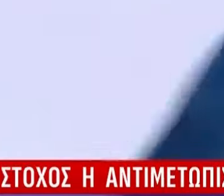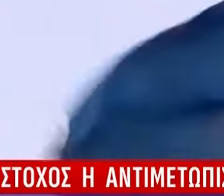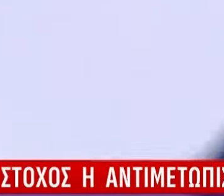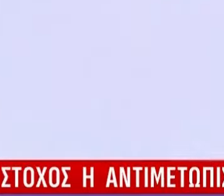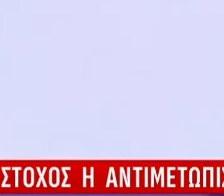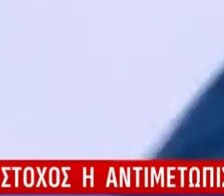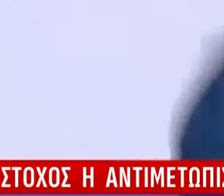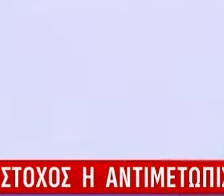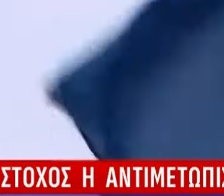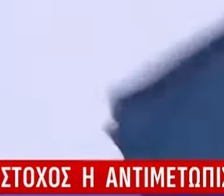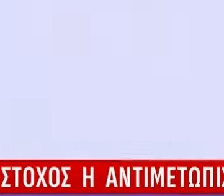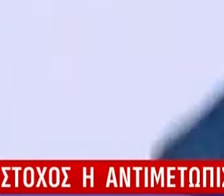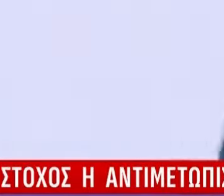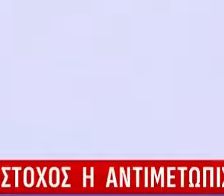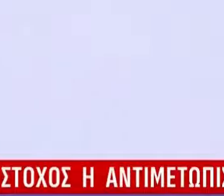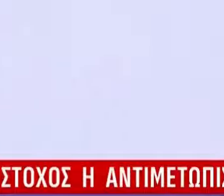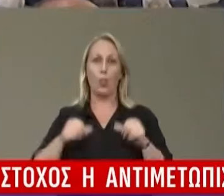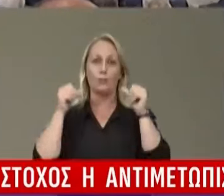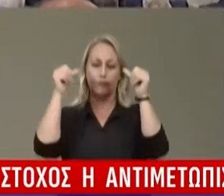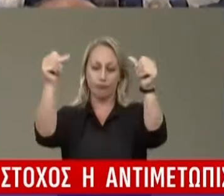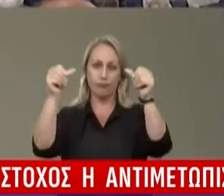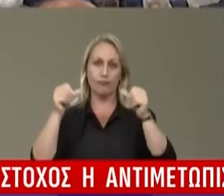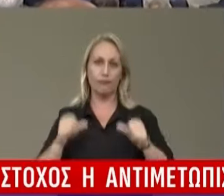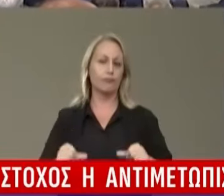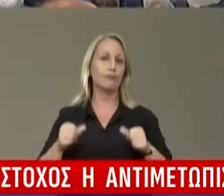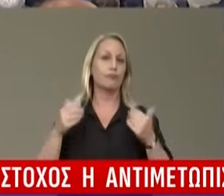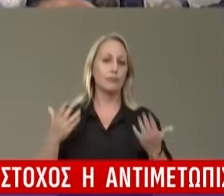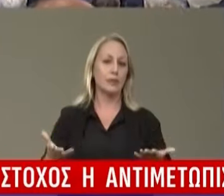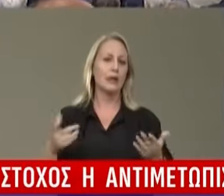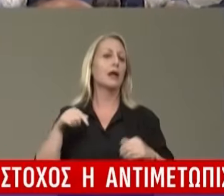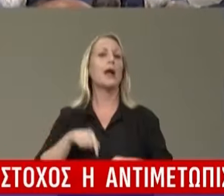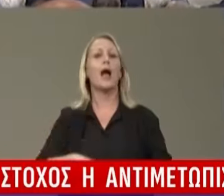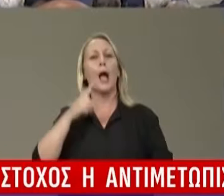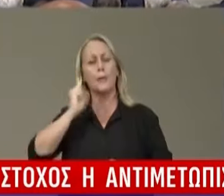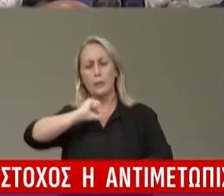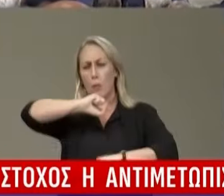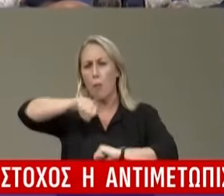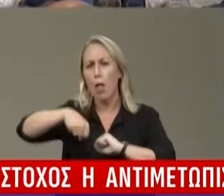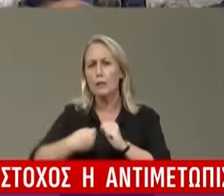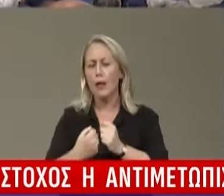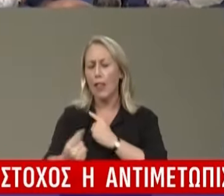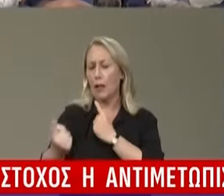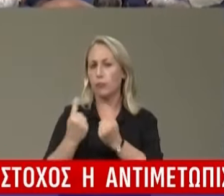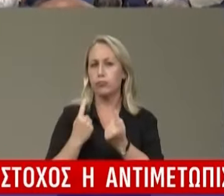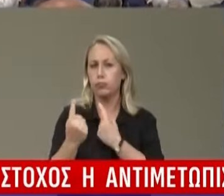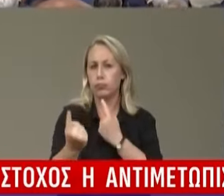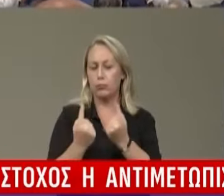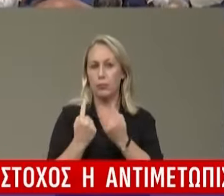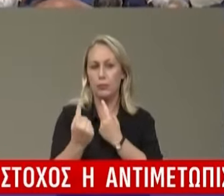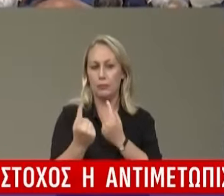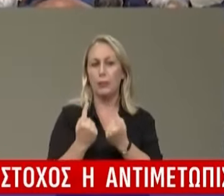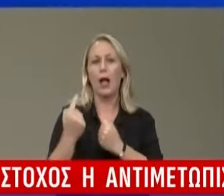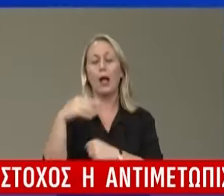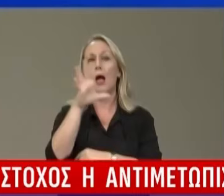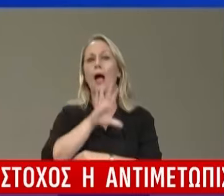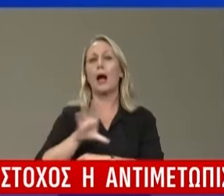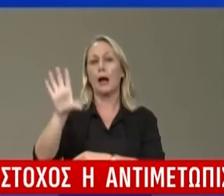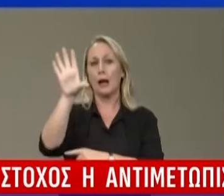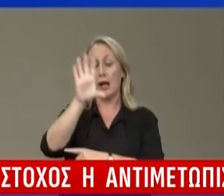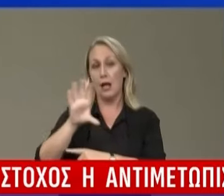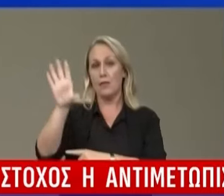τα χρήματα να προέλθουν από το Ταμείο Ανάκαμψης. Μετά από πολύ κοπιώδεις διαπραγματεύσεις με την